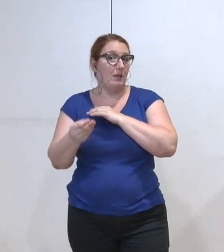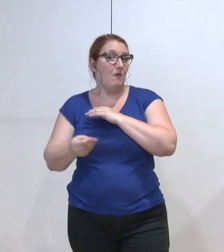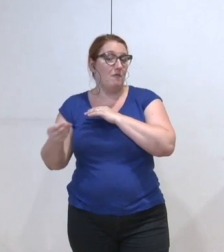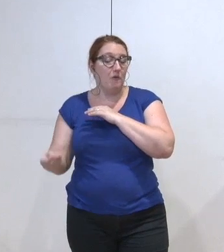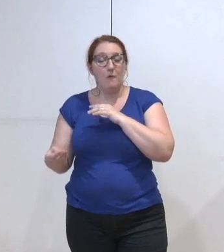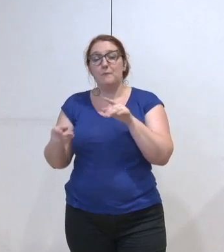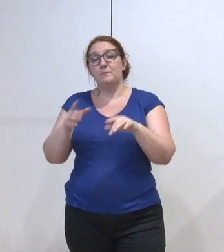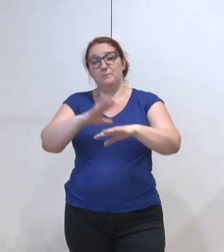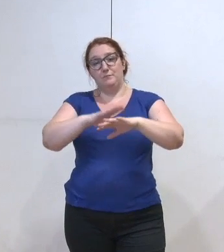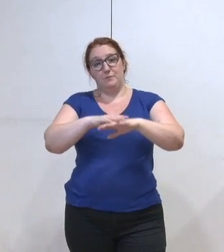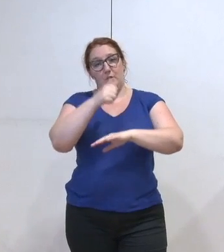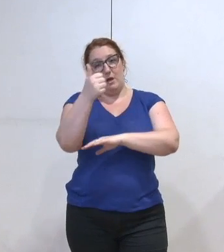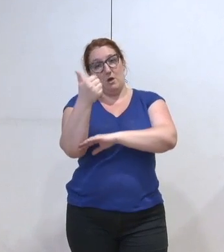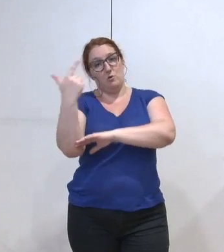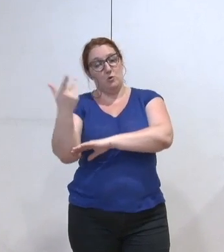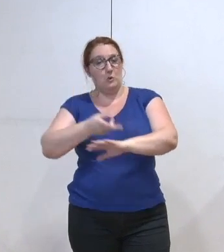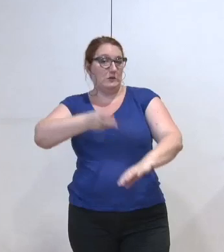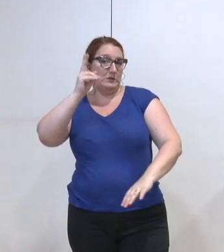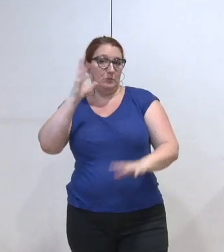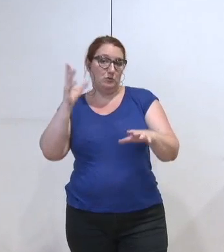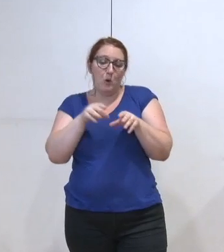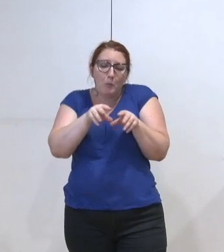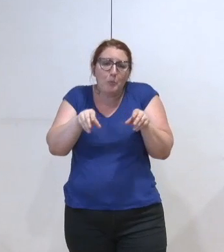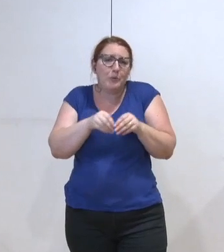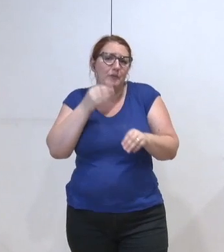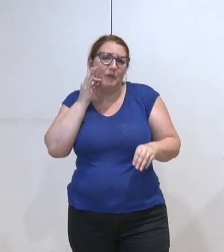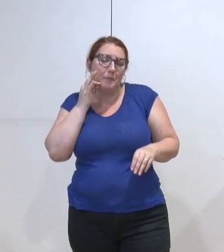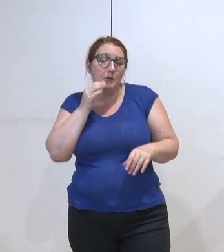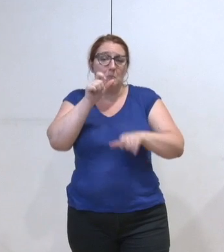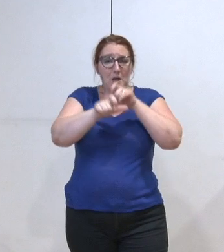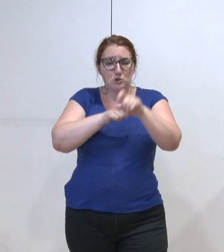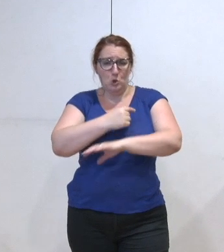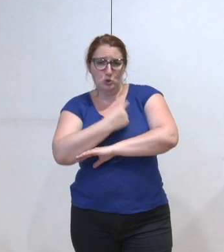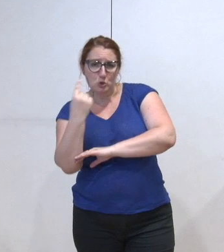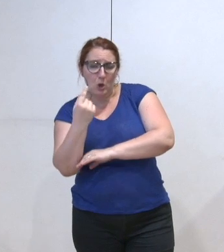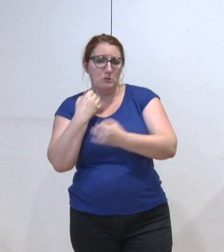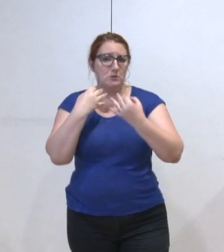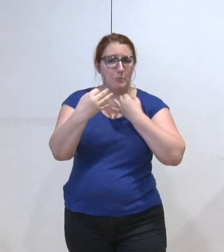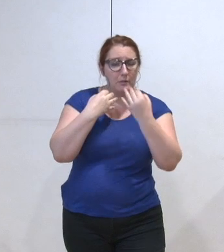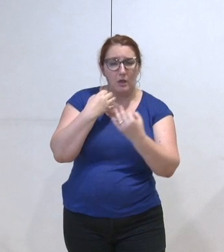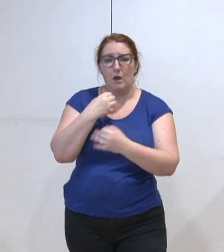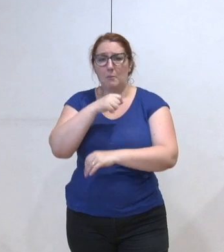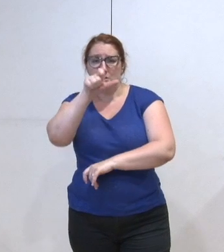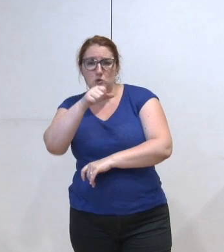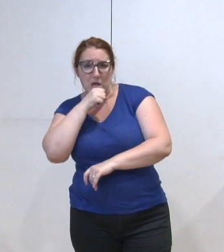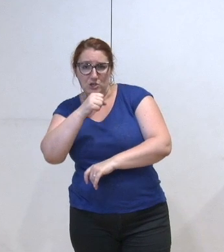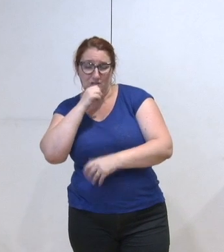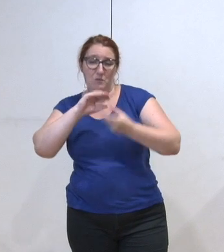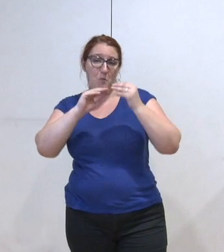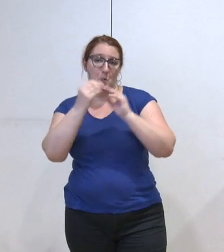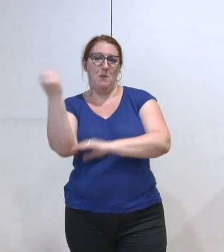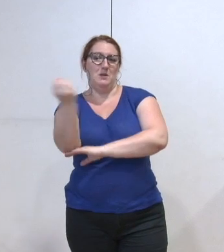dans les secteurs 1 et 2 plutôt des ménages de petite taille dont des personnes seules et et donc qui pose la problématique de